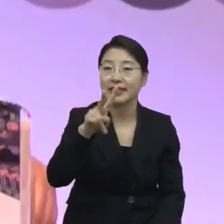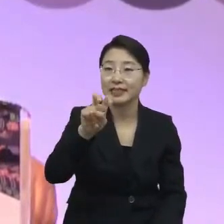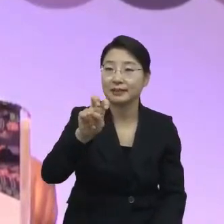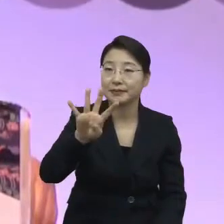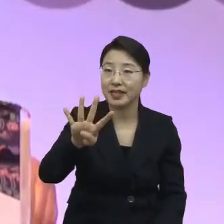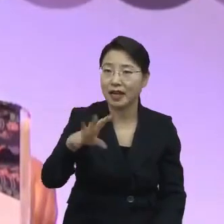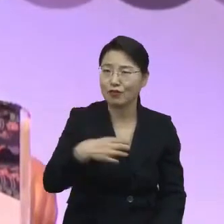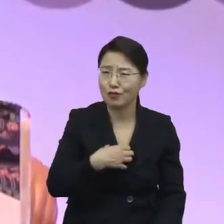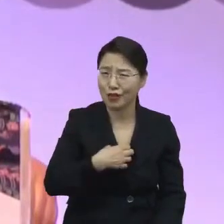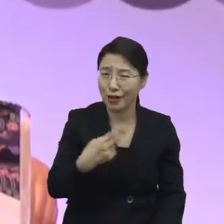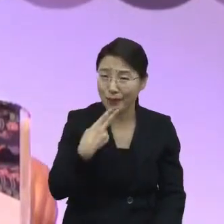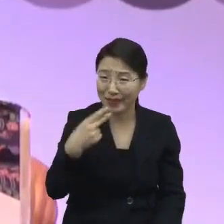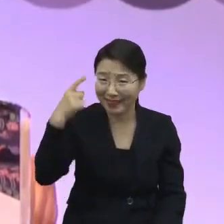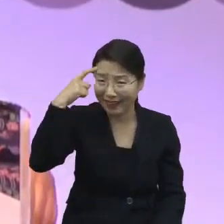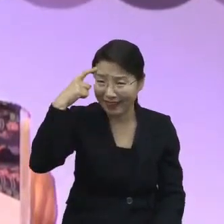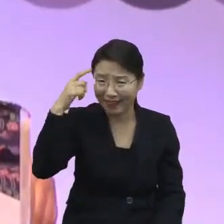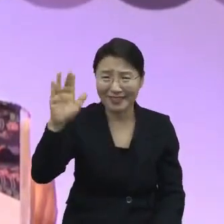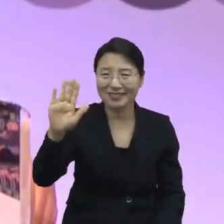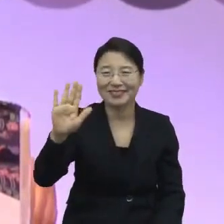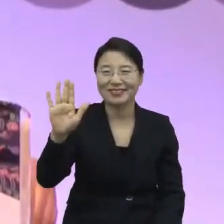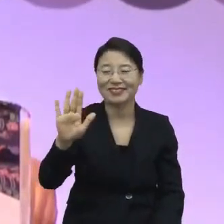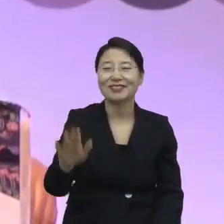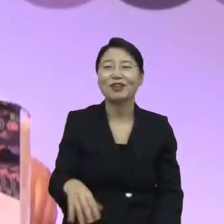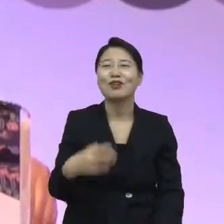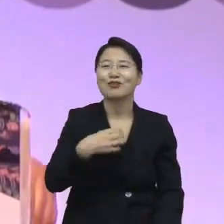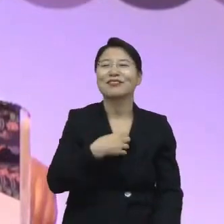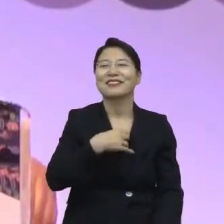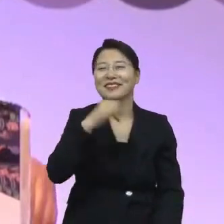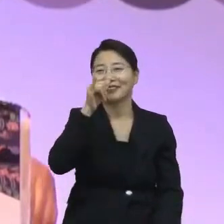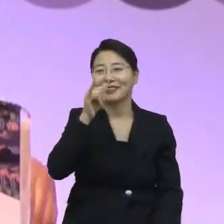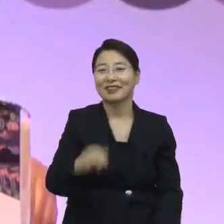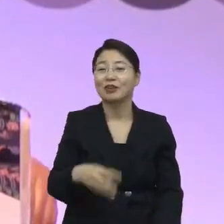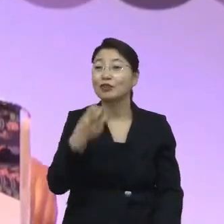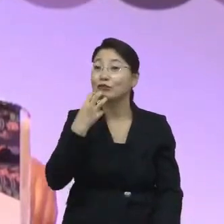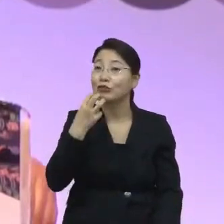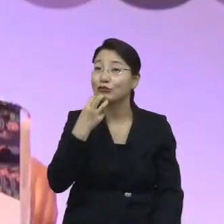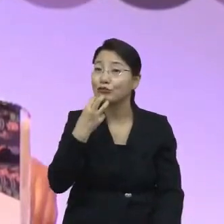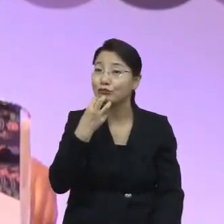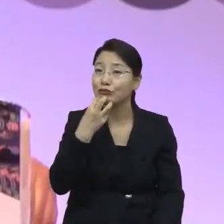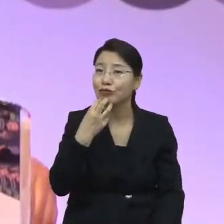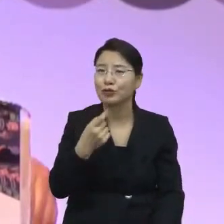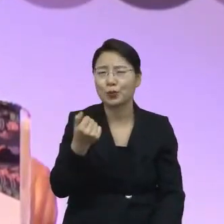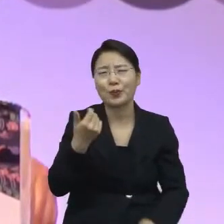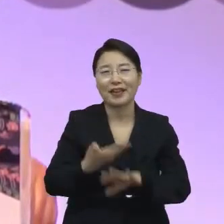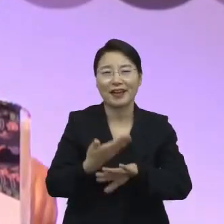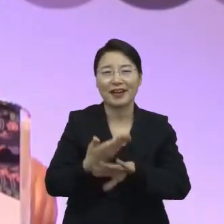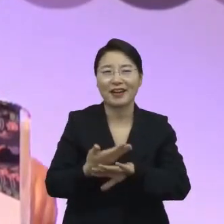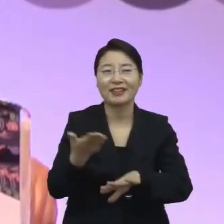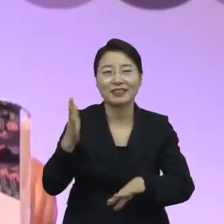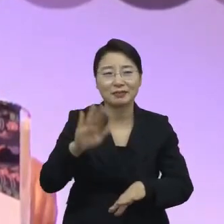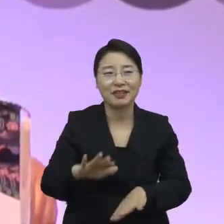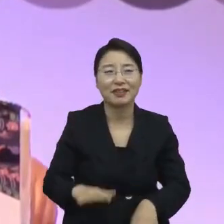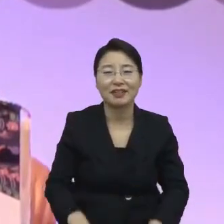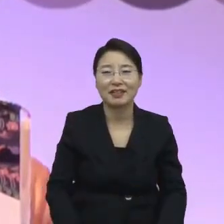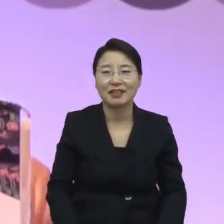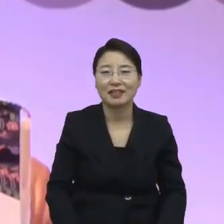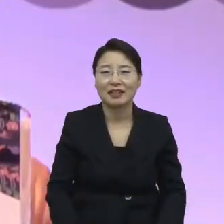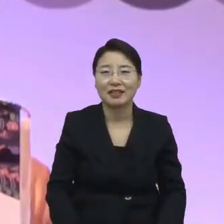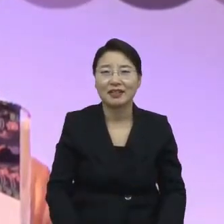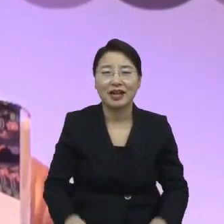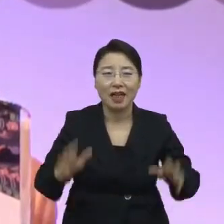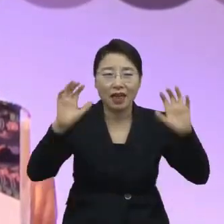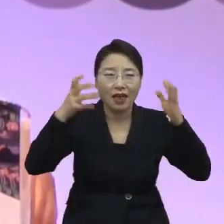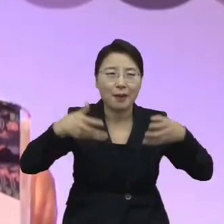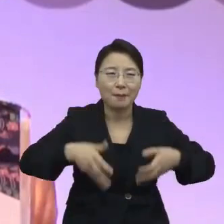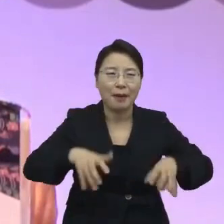2024년에 위기가 없는 건 아닙니다. 우선은 서울은 조금 비껴가 있지만 인구 저출산